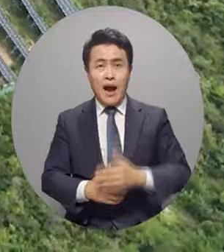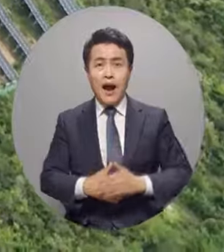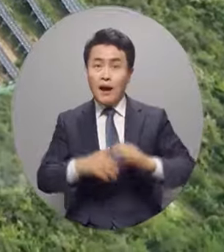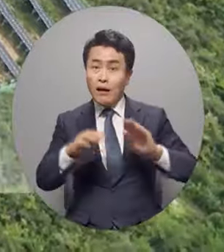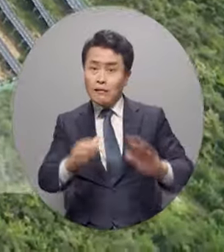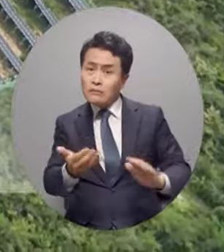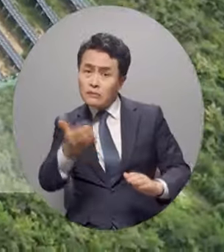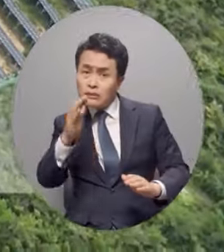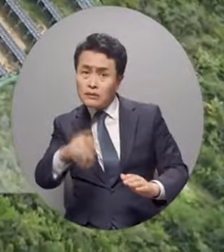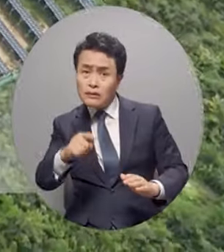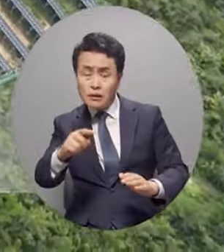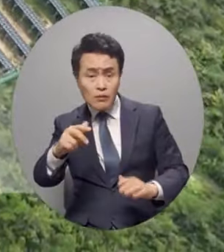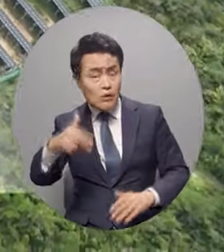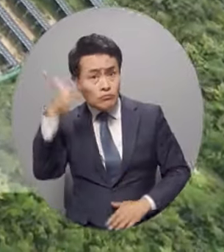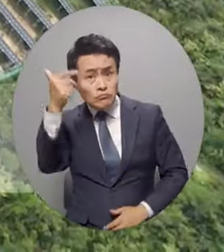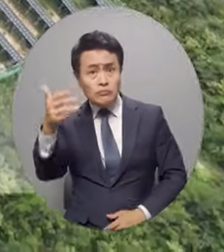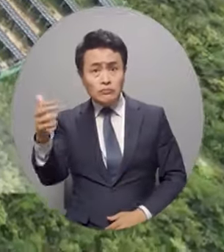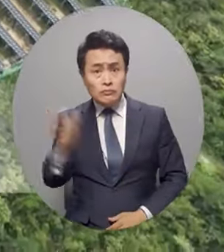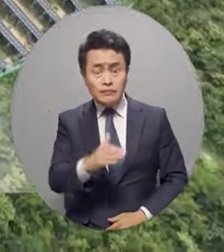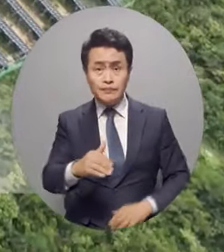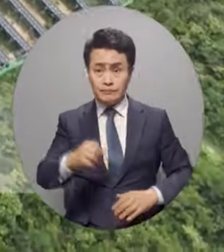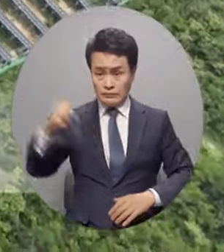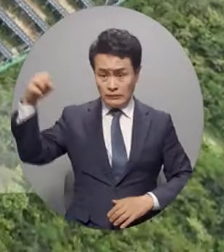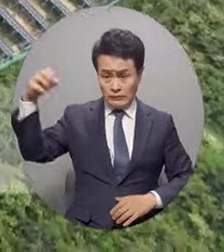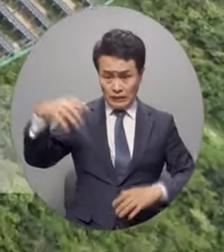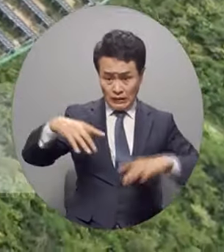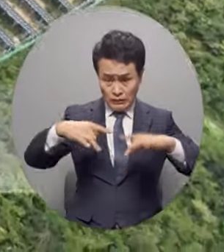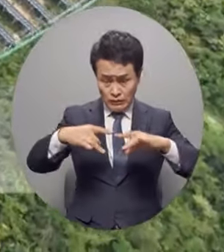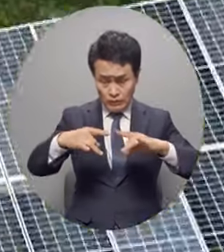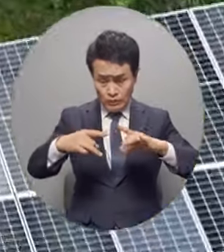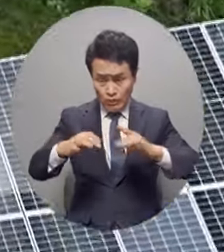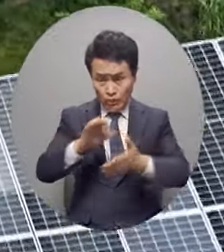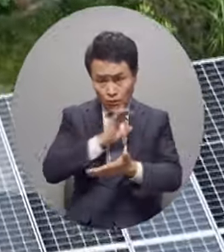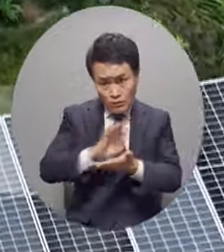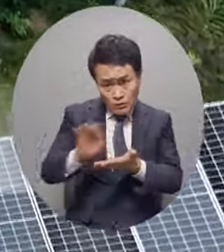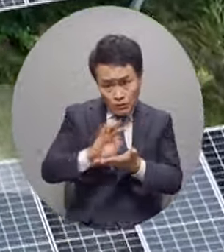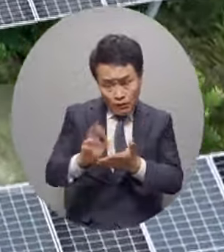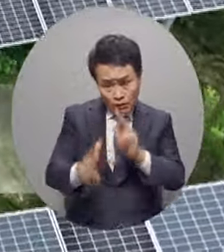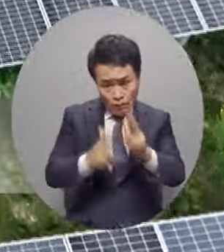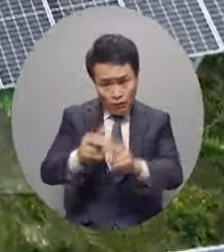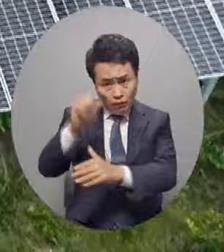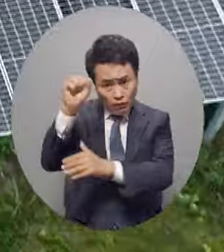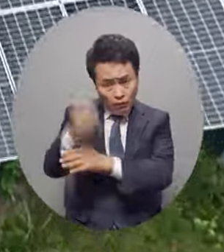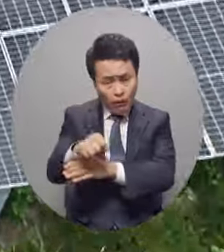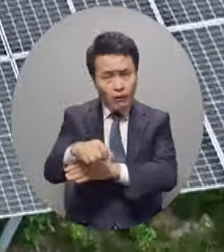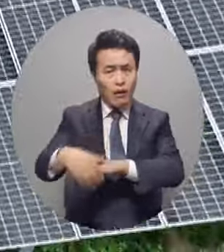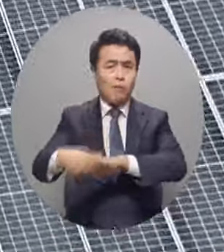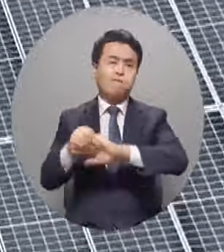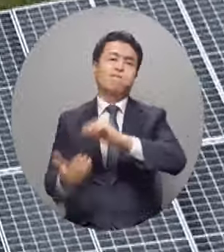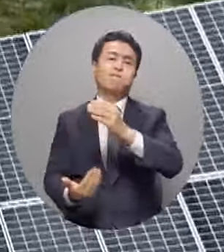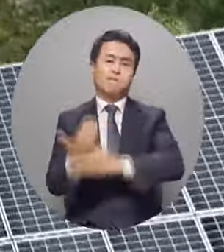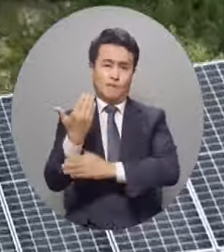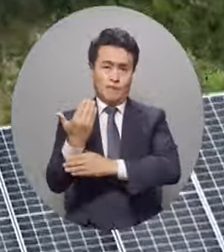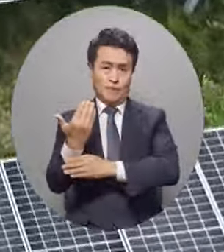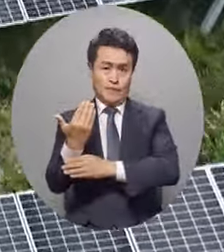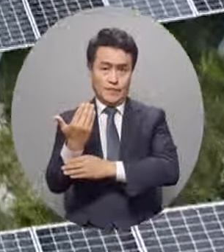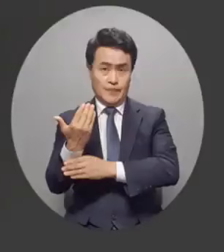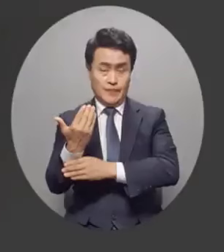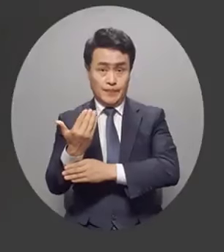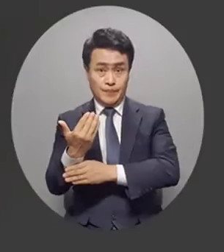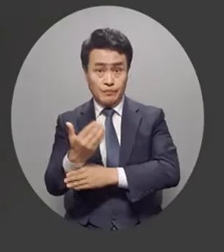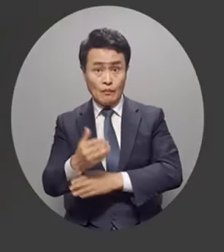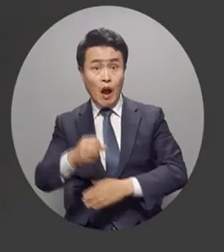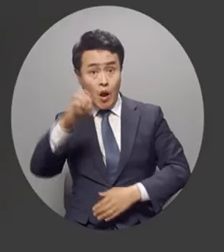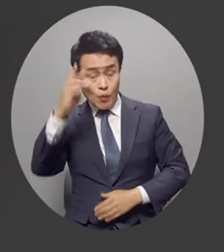그런데 당장 다음 주부터 태양광을 포함한 재생에너지 신규 발전 허가에 제동이 걸립니다. 광주